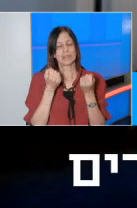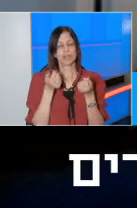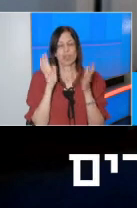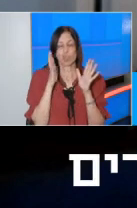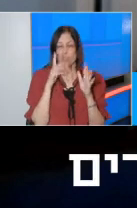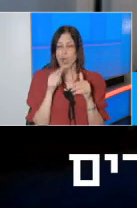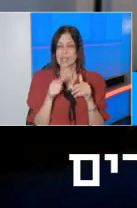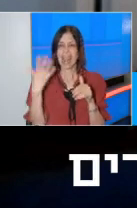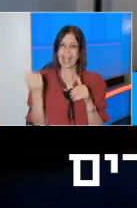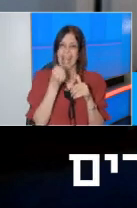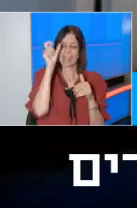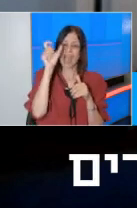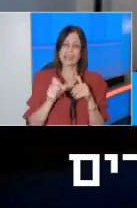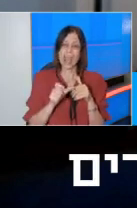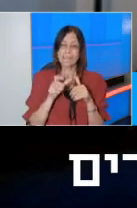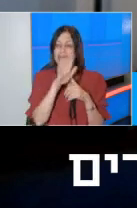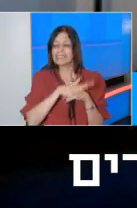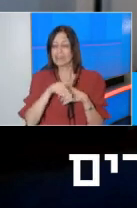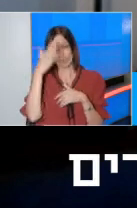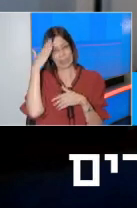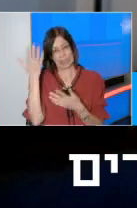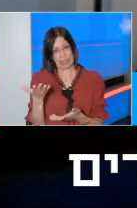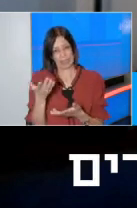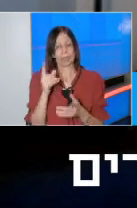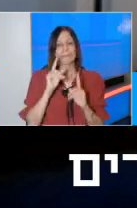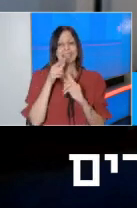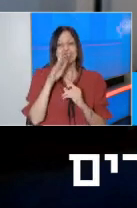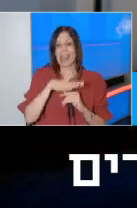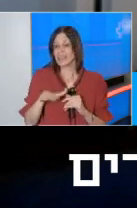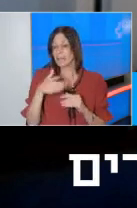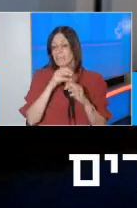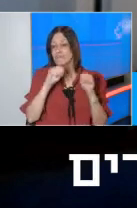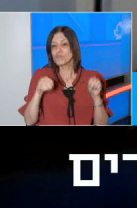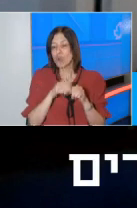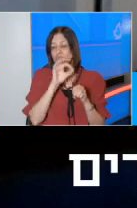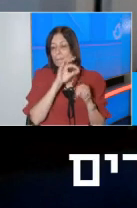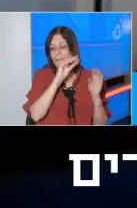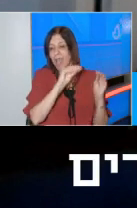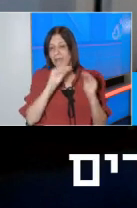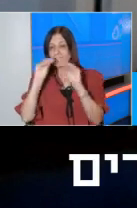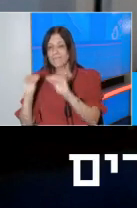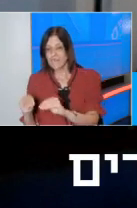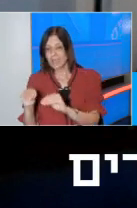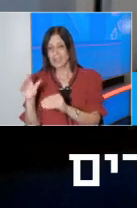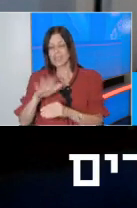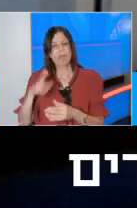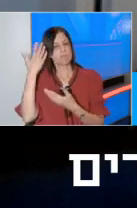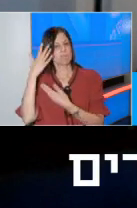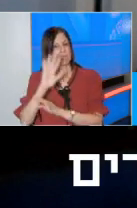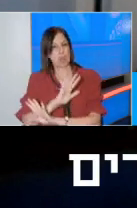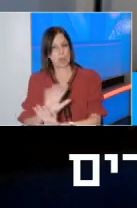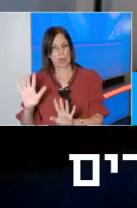הזה, לקחת בן אדם מהסביבה שהוא מכיר, במקרה הזה ילדים מהמשפחות שלהם, להעביר אותם לסביבה לא מוכרת